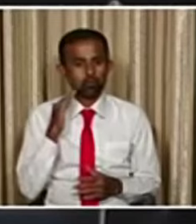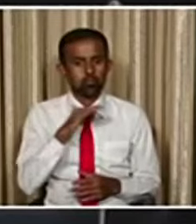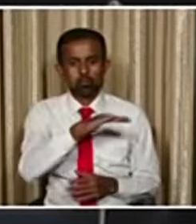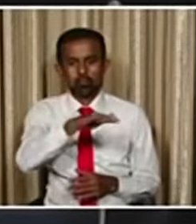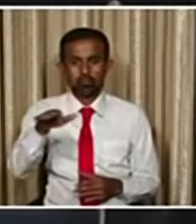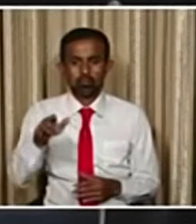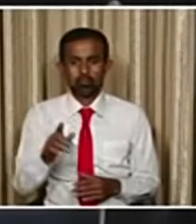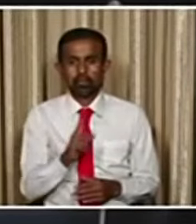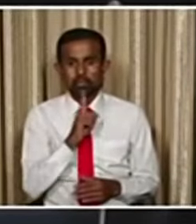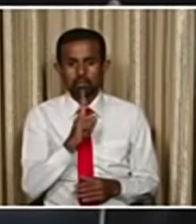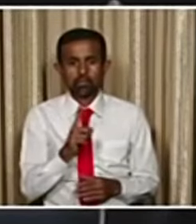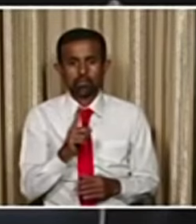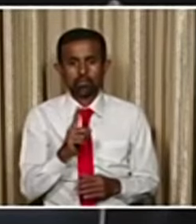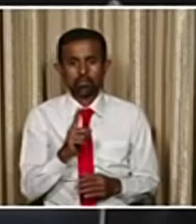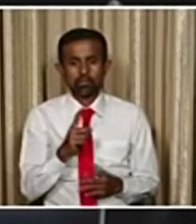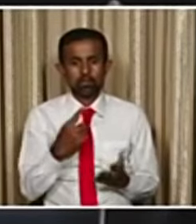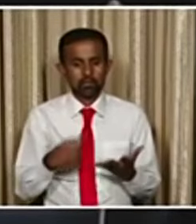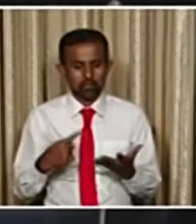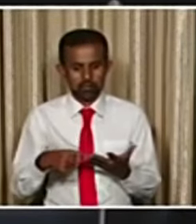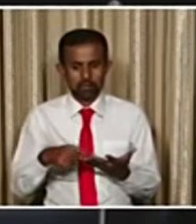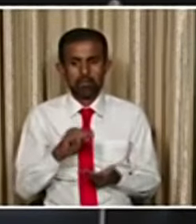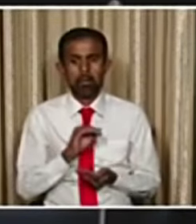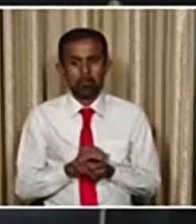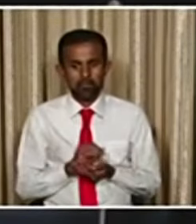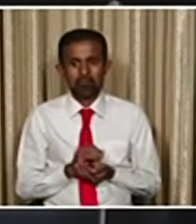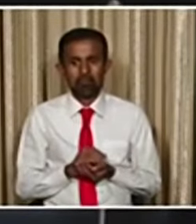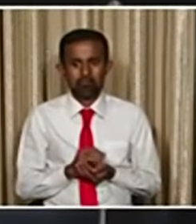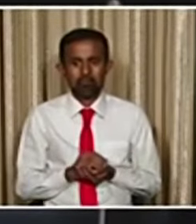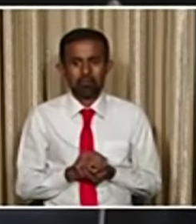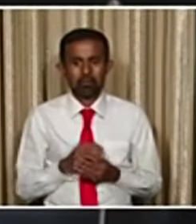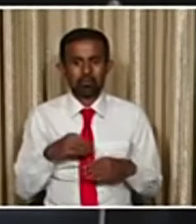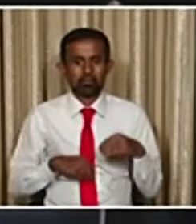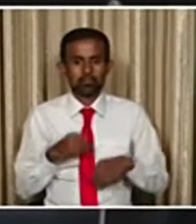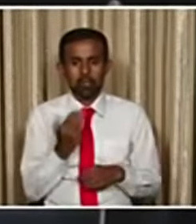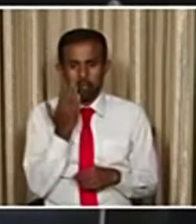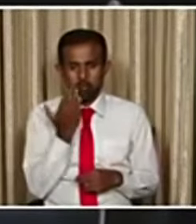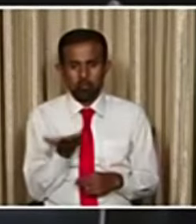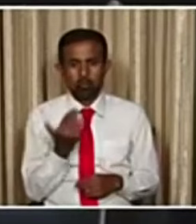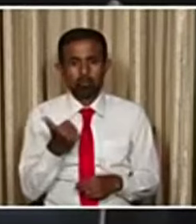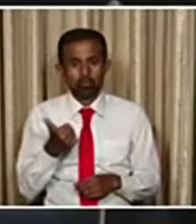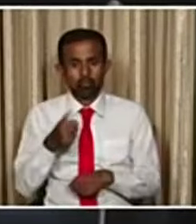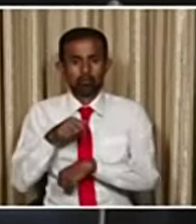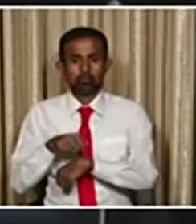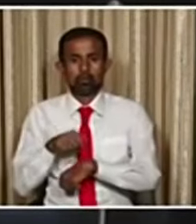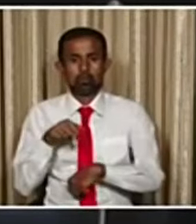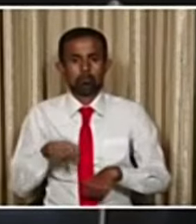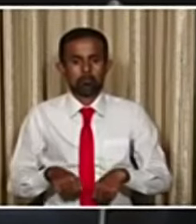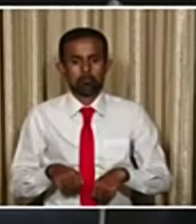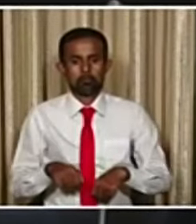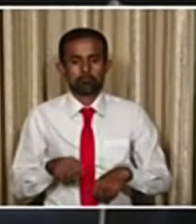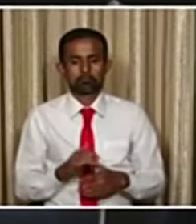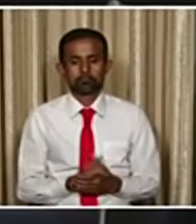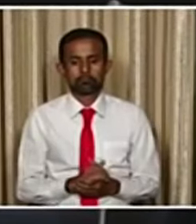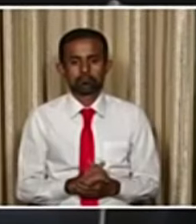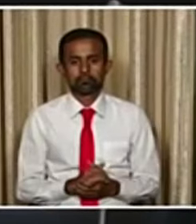ජනතාව ඉදිරියේ කියන්නට අපිට හොඳ කතාවක් තියෙනවා. ඡන්දකට මූණ දෙන්නට අපිට හොඳ වෙලාවක් මේක.